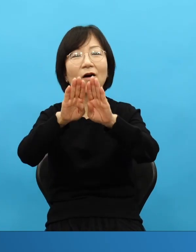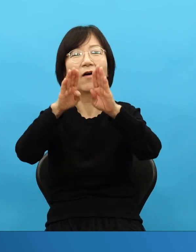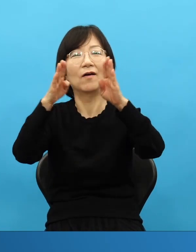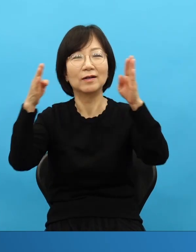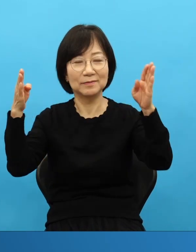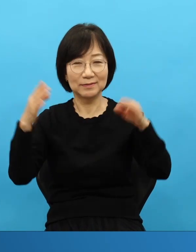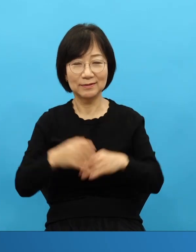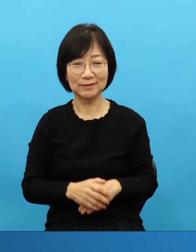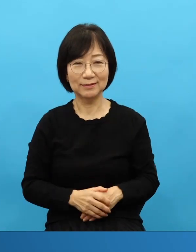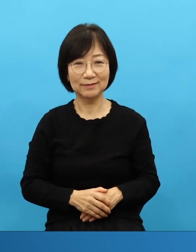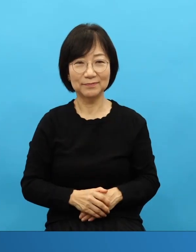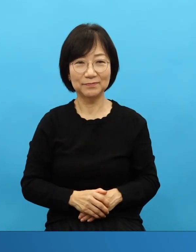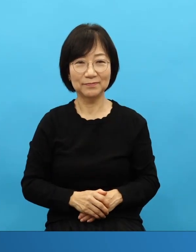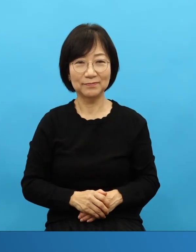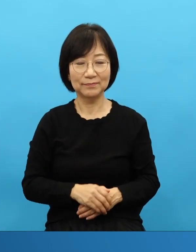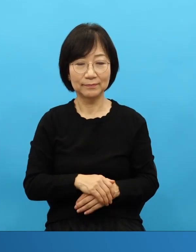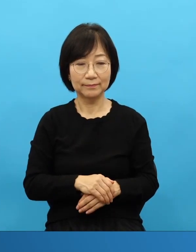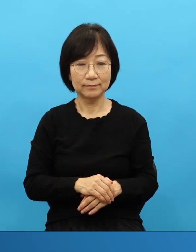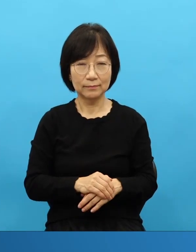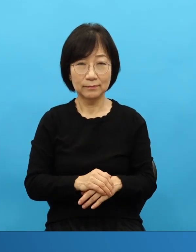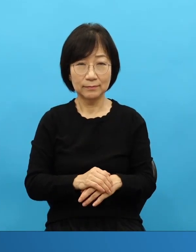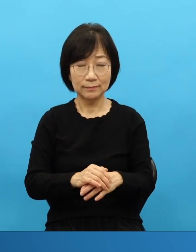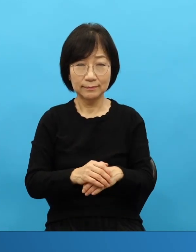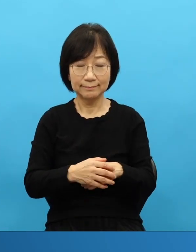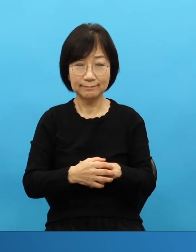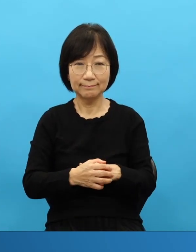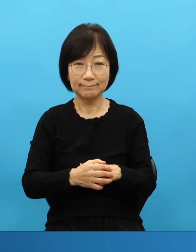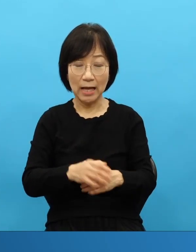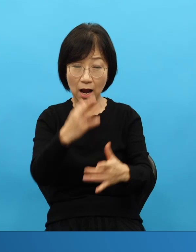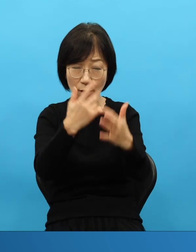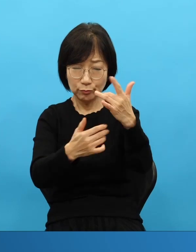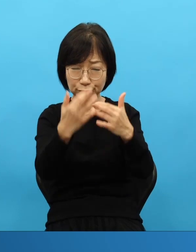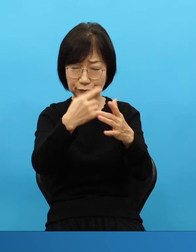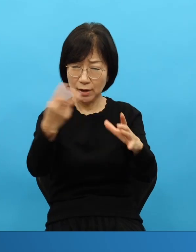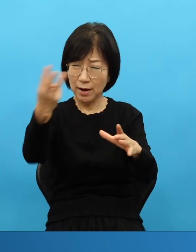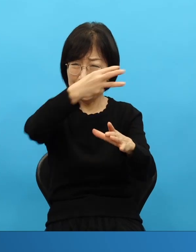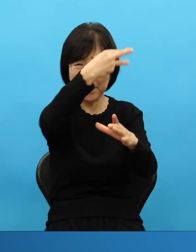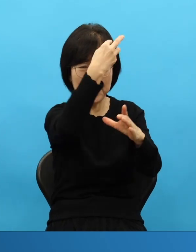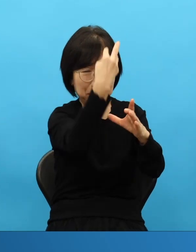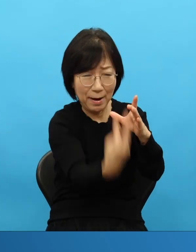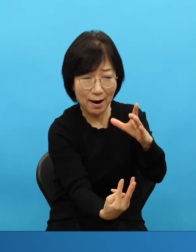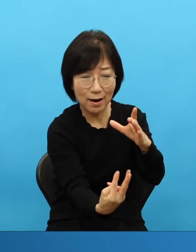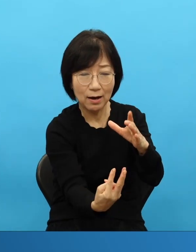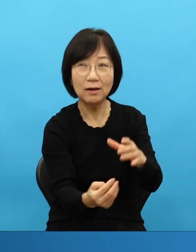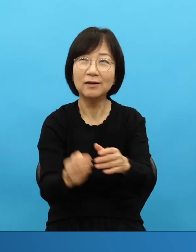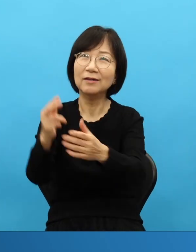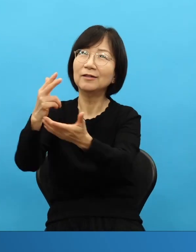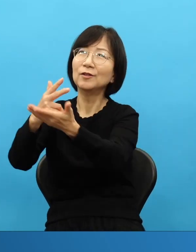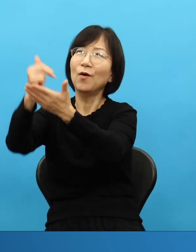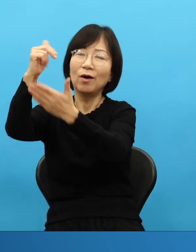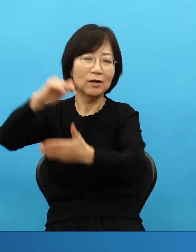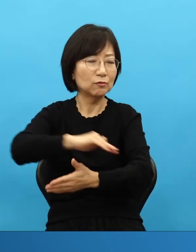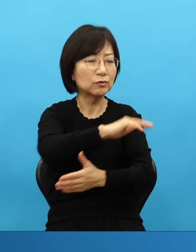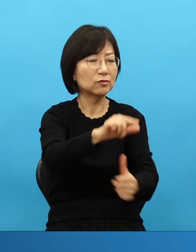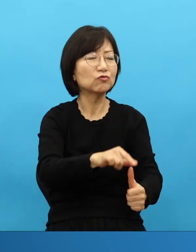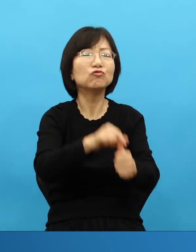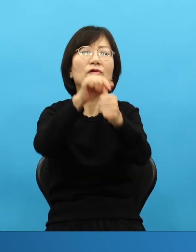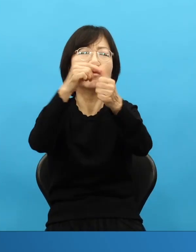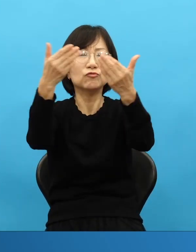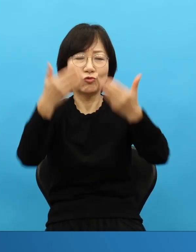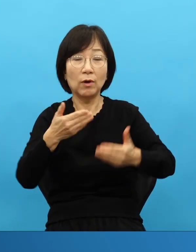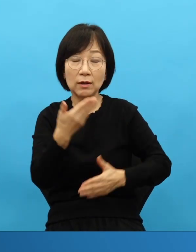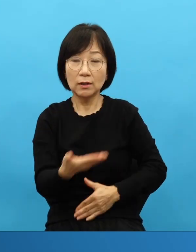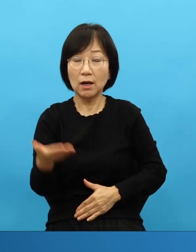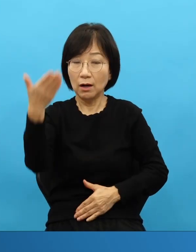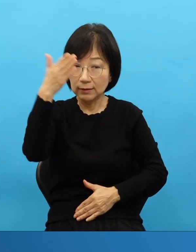들어가도 여호와께서 건져 주실 것인데 그리 아니할지라도 If we go into the fire, the Lord will rescue us. But even